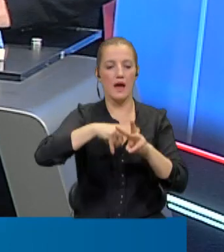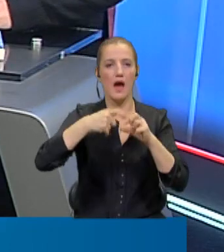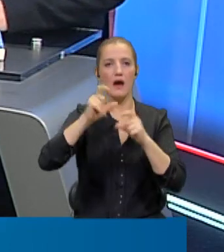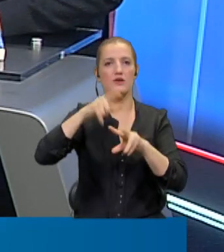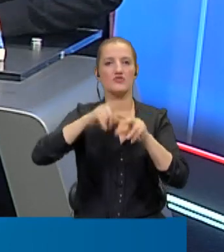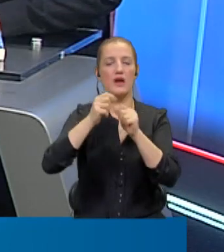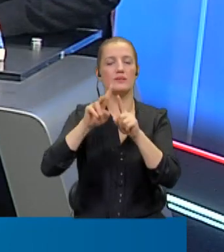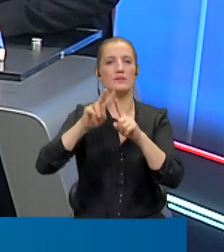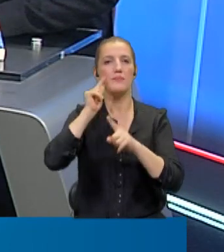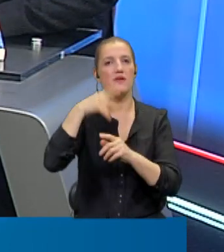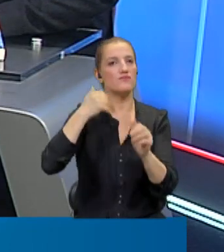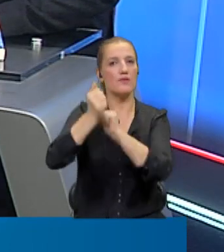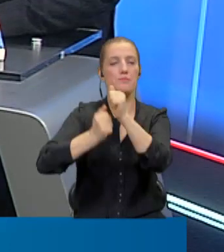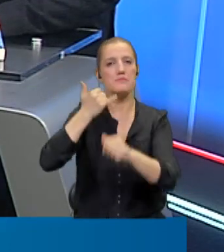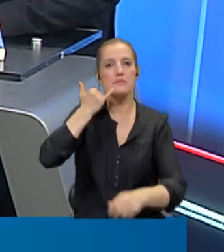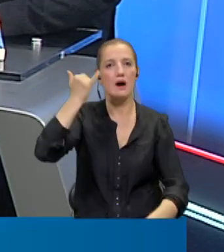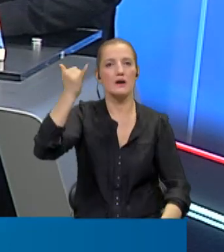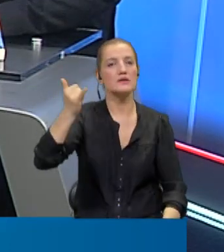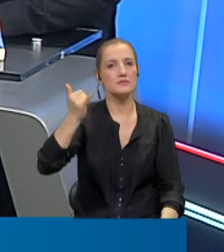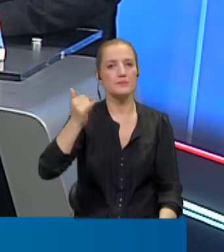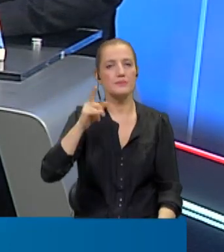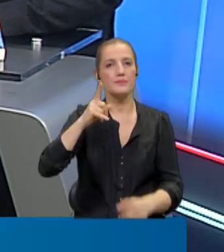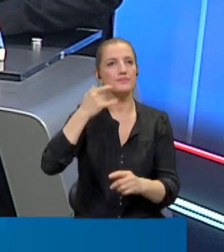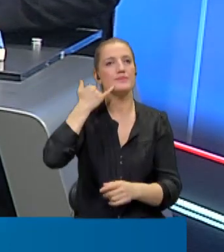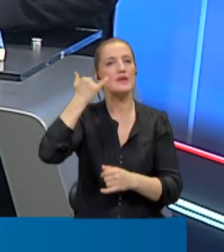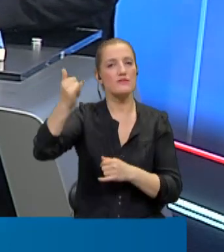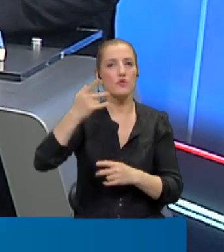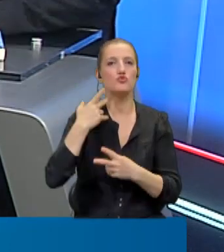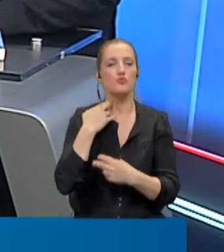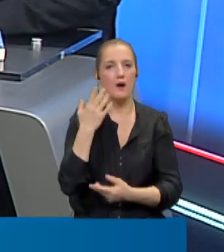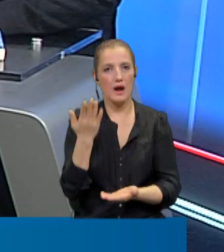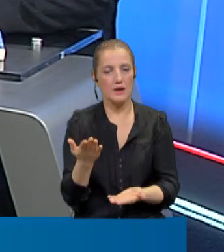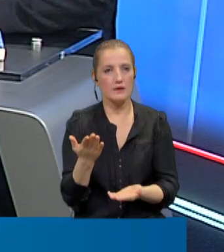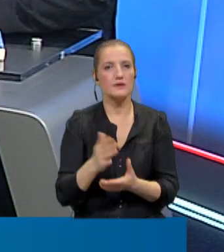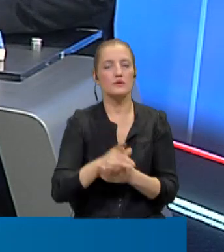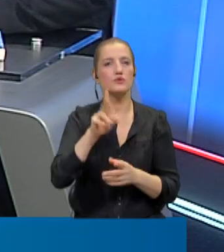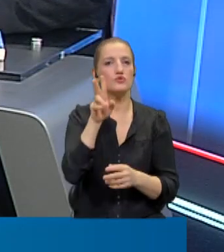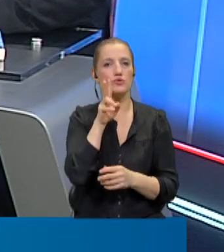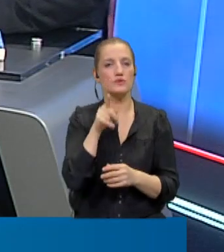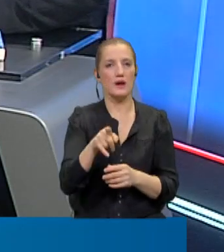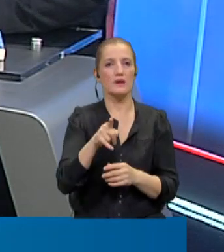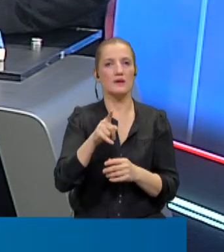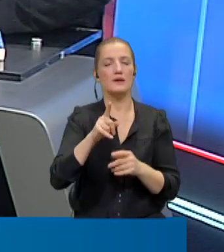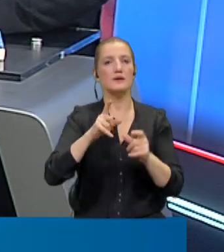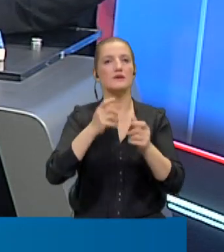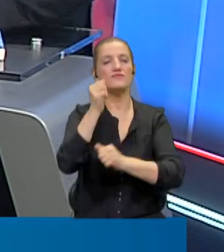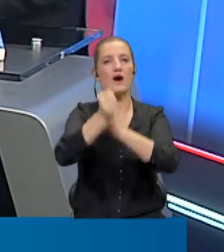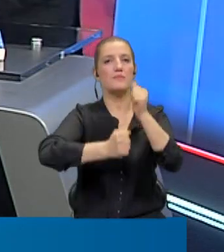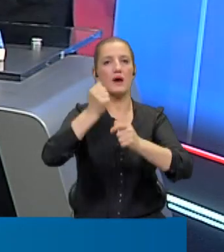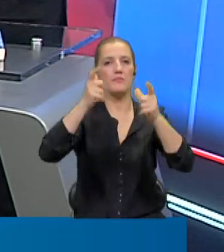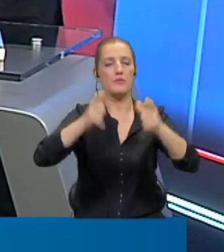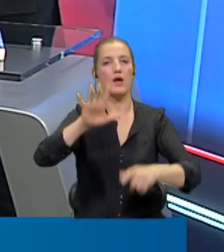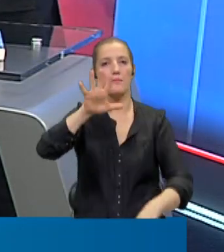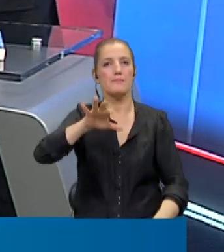Ercan Bey fabrikasını işte telefon numarası telefon numarası sonunda o sanayi bölgesindeki